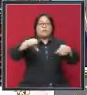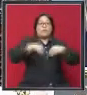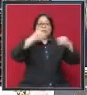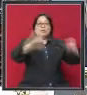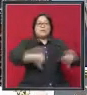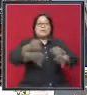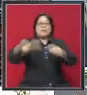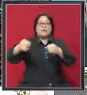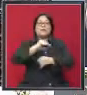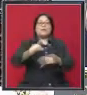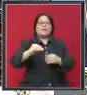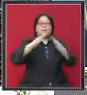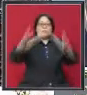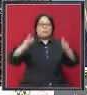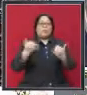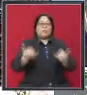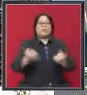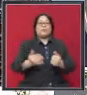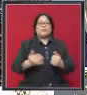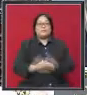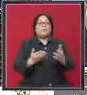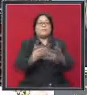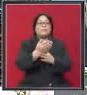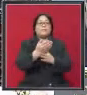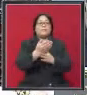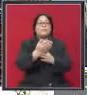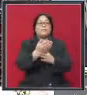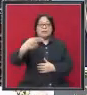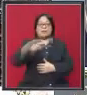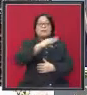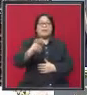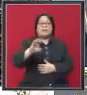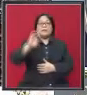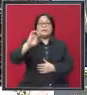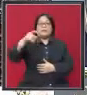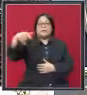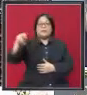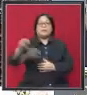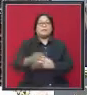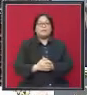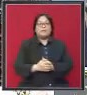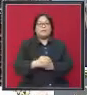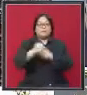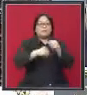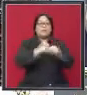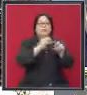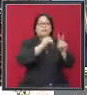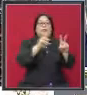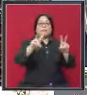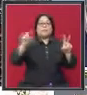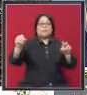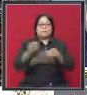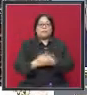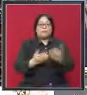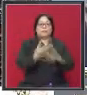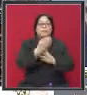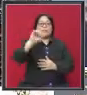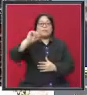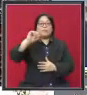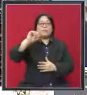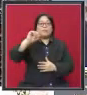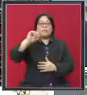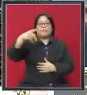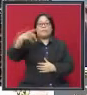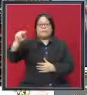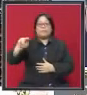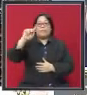penerima individu dan isi rumah setakat ini melalui BSH dan BPN. Pada tahun 2020, menerusi BSH